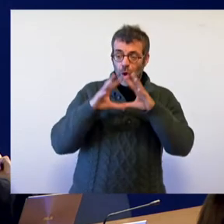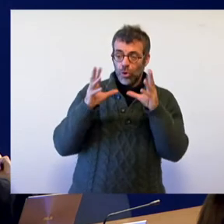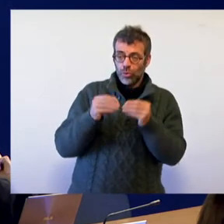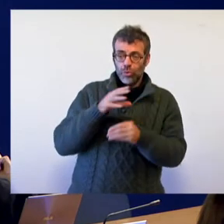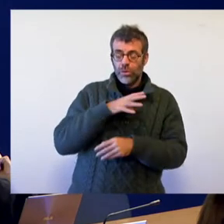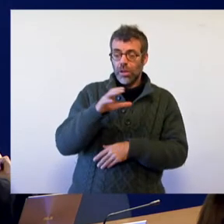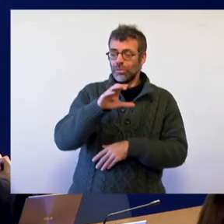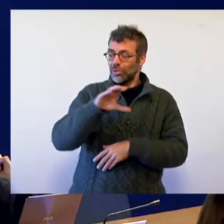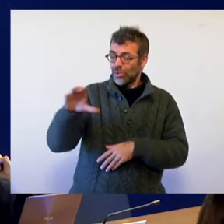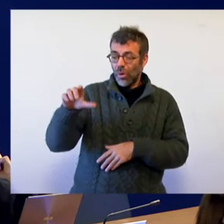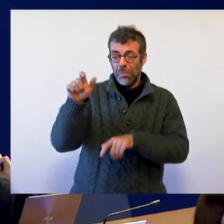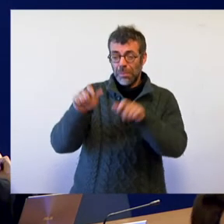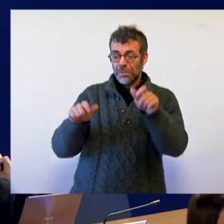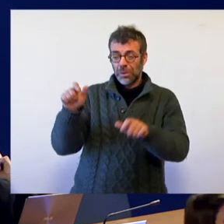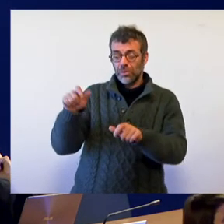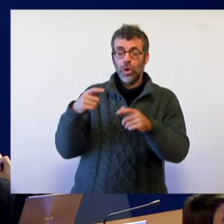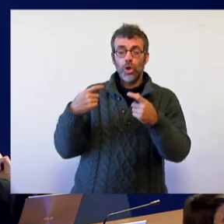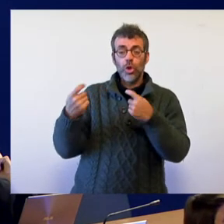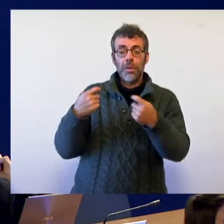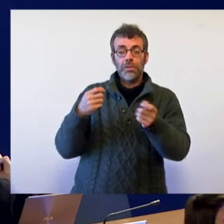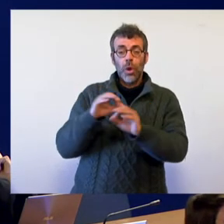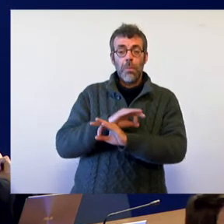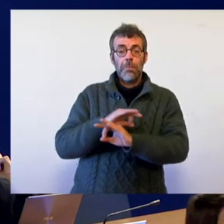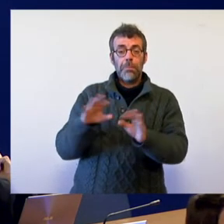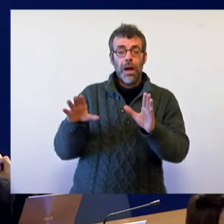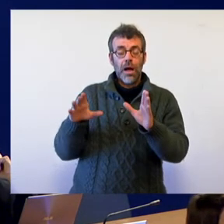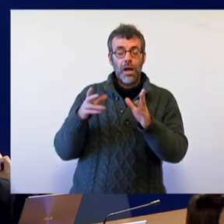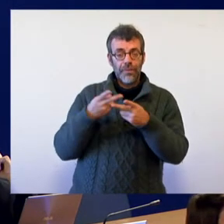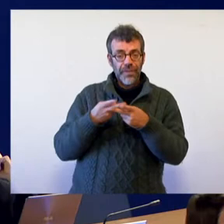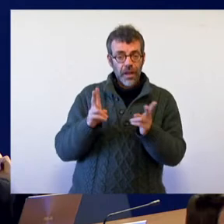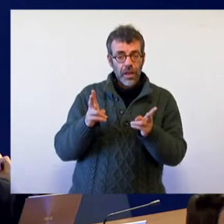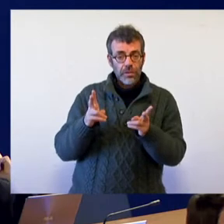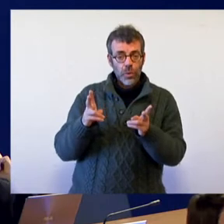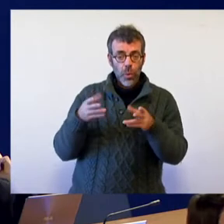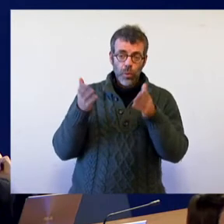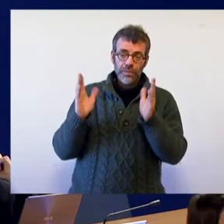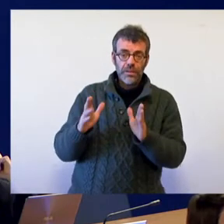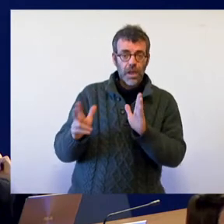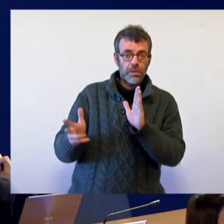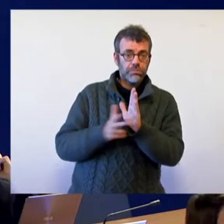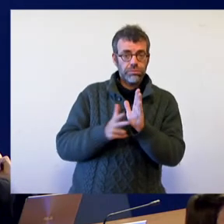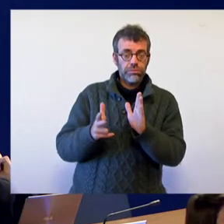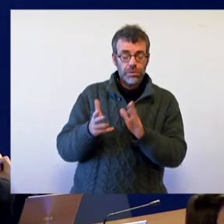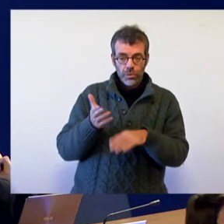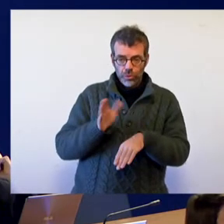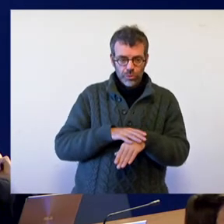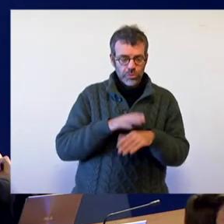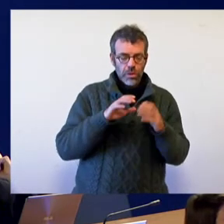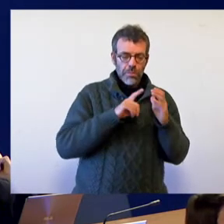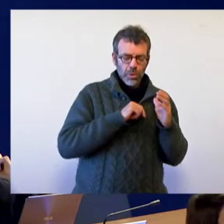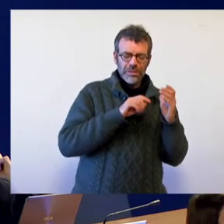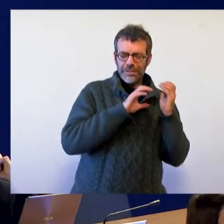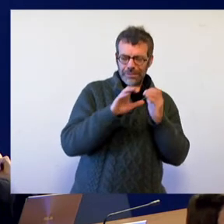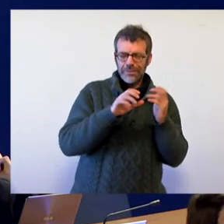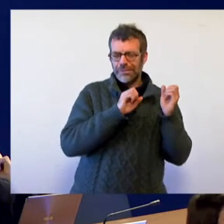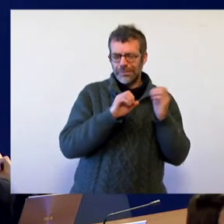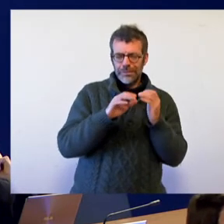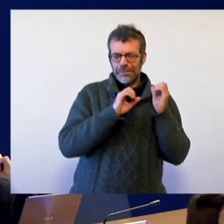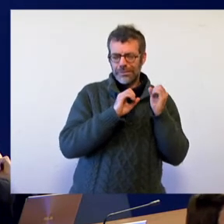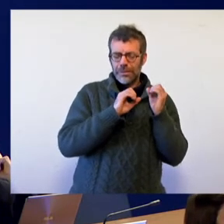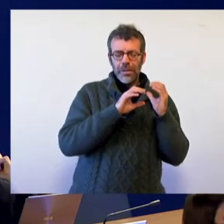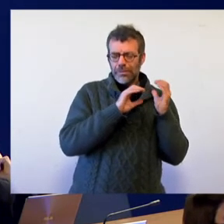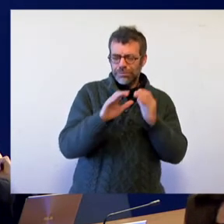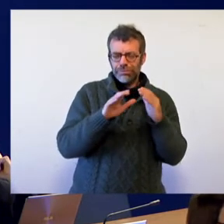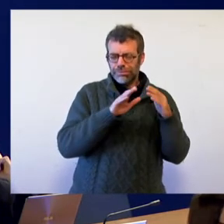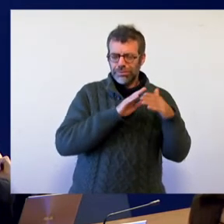non déclarés qui sont là-bas. Bon, ces solutions, je ne doute pas que vous